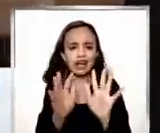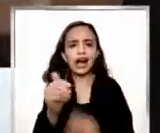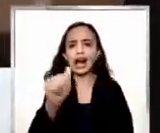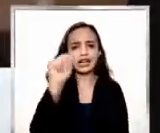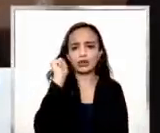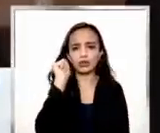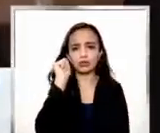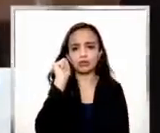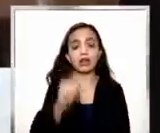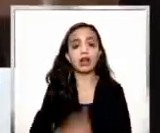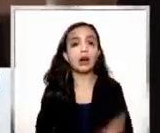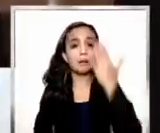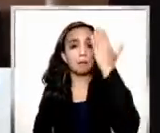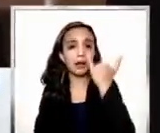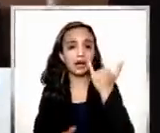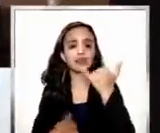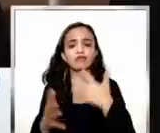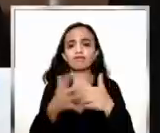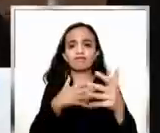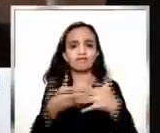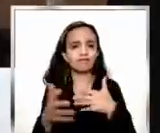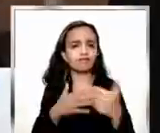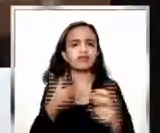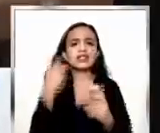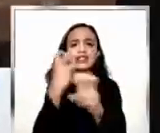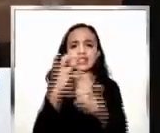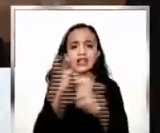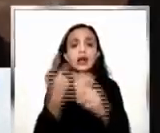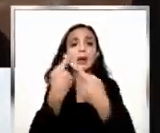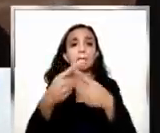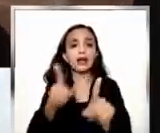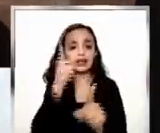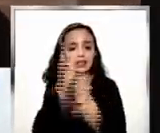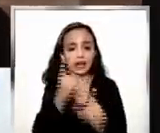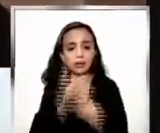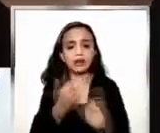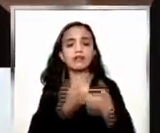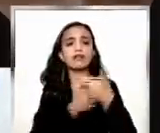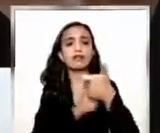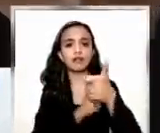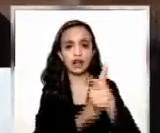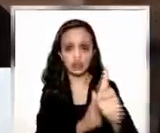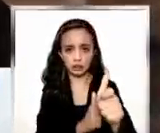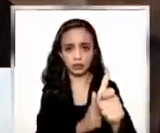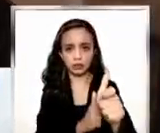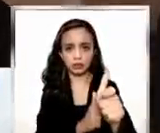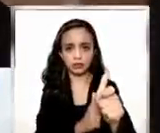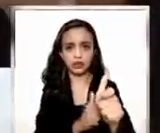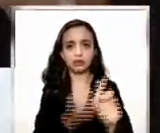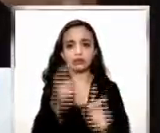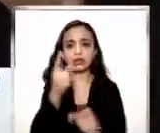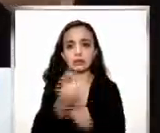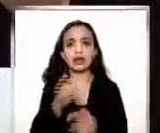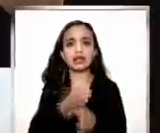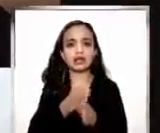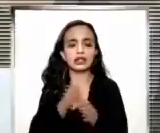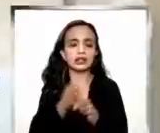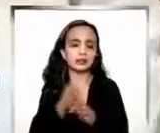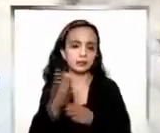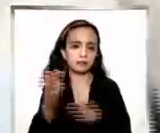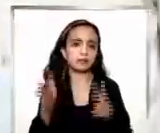na mahirap man, pero tama na sundin ang daan matuwid. Nagawa niya ang lahat ng iyon.